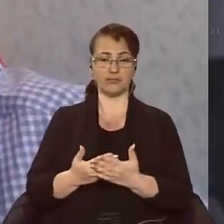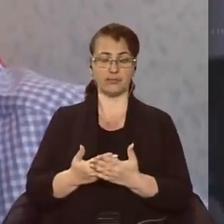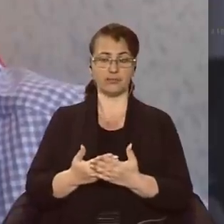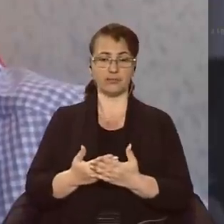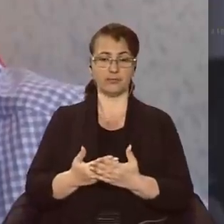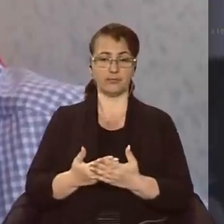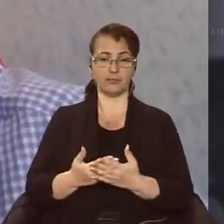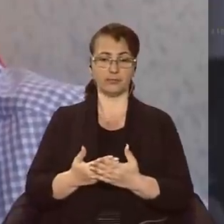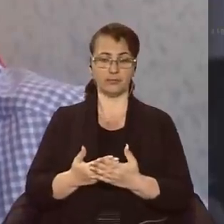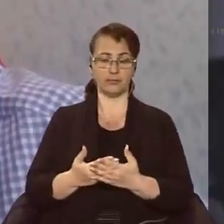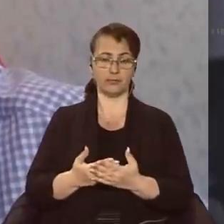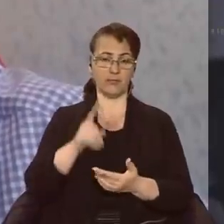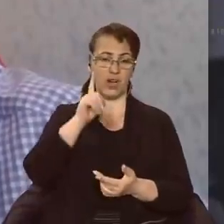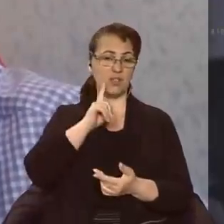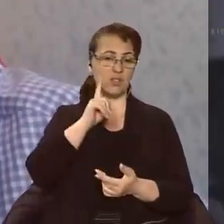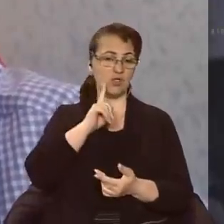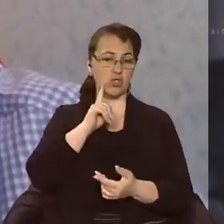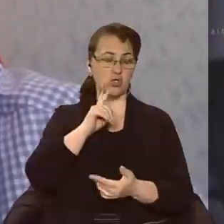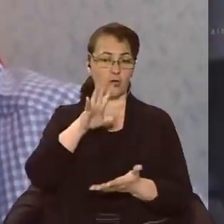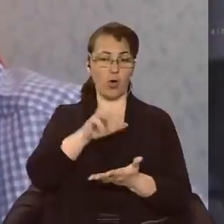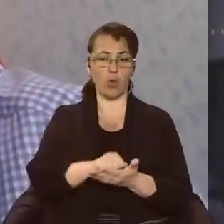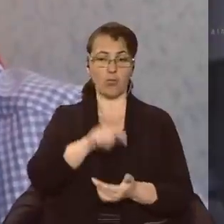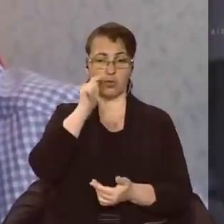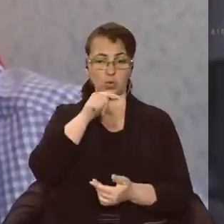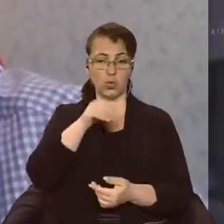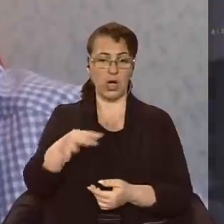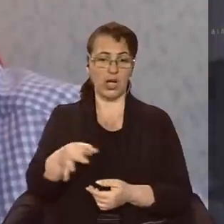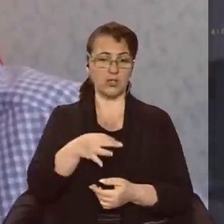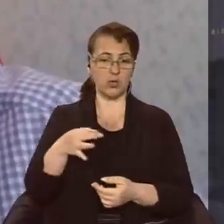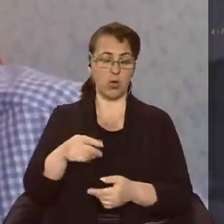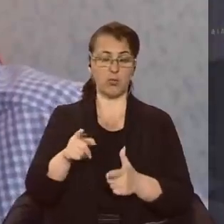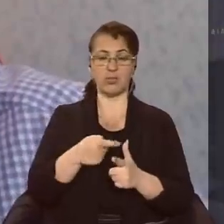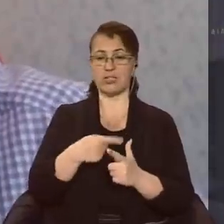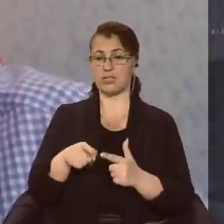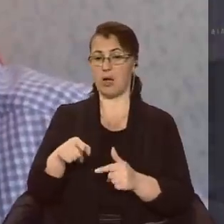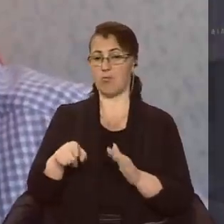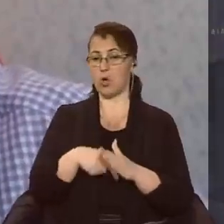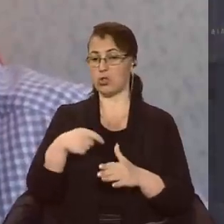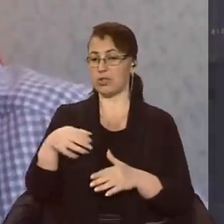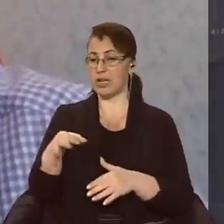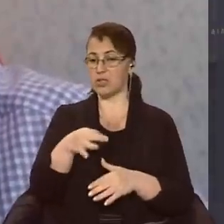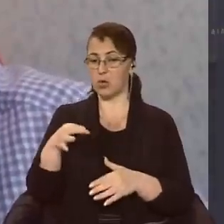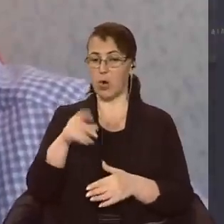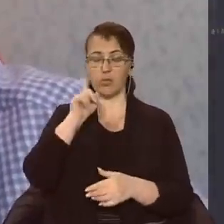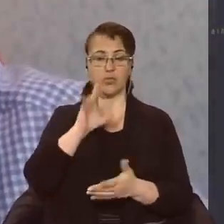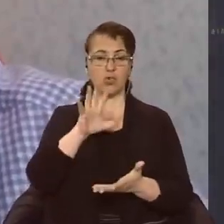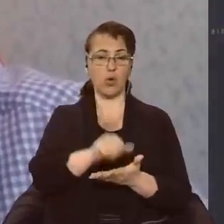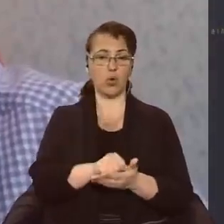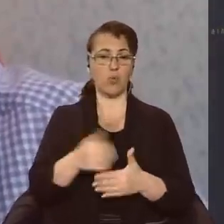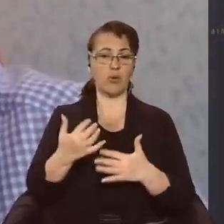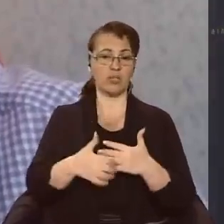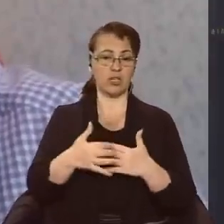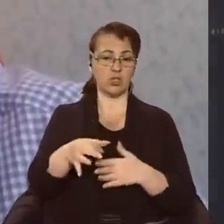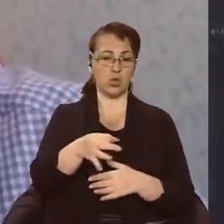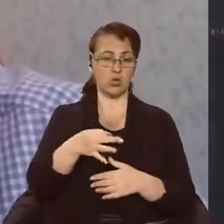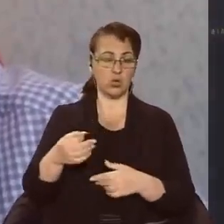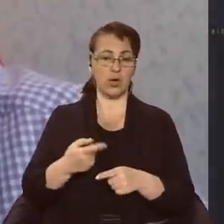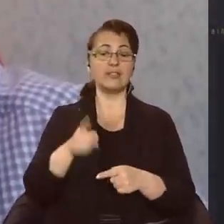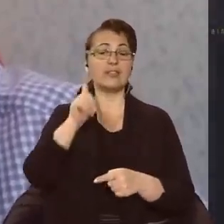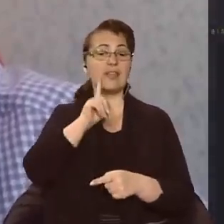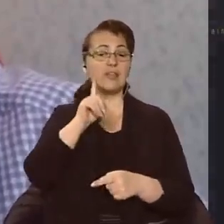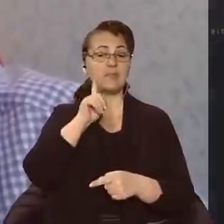як тимчасово окупована Луганська область чи Донецька область, тимчасово окупована Херсонська область.